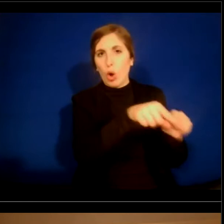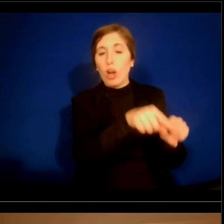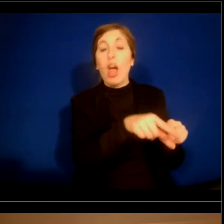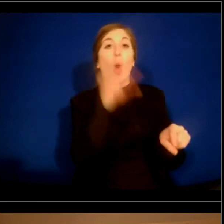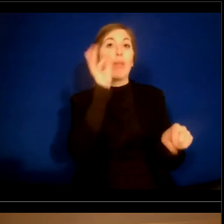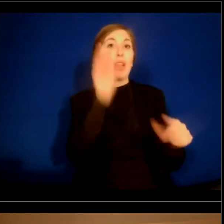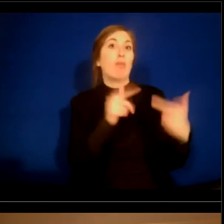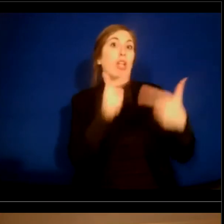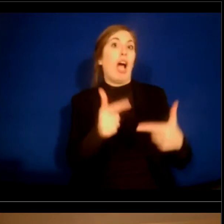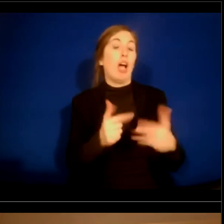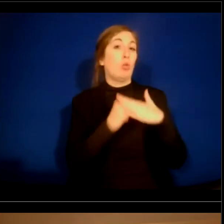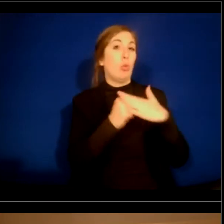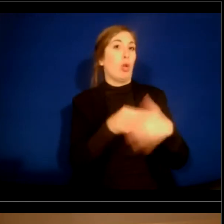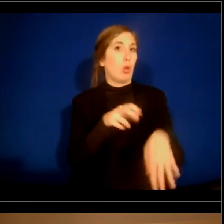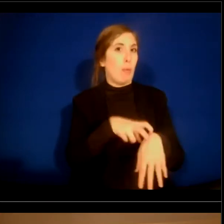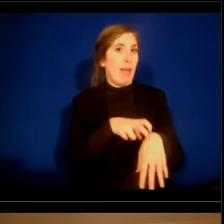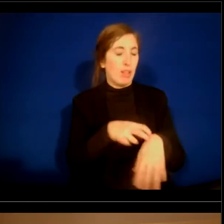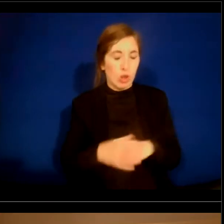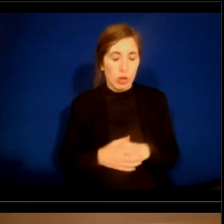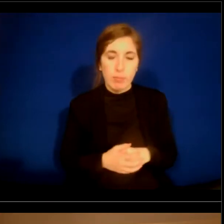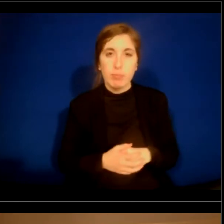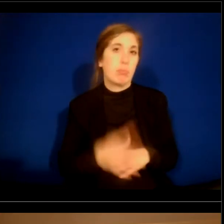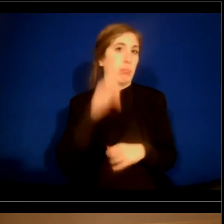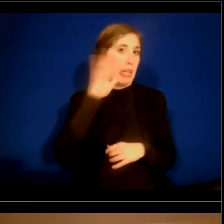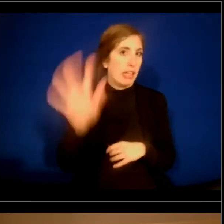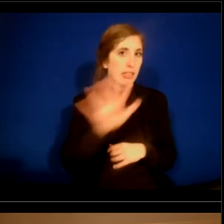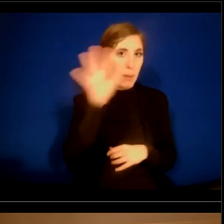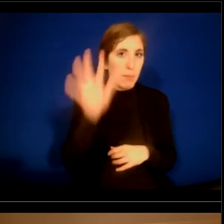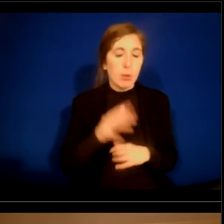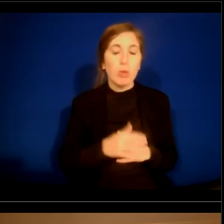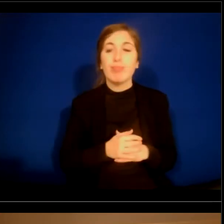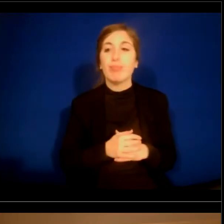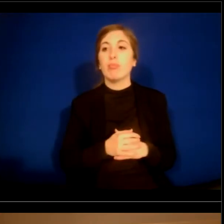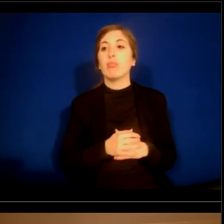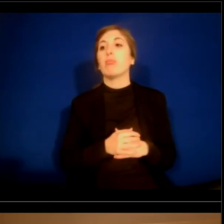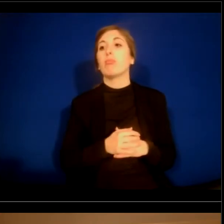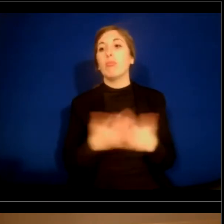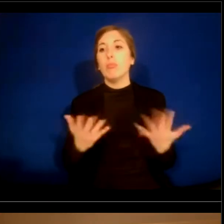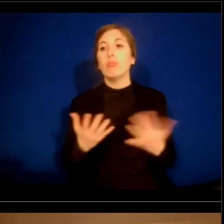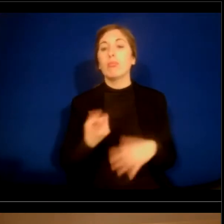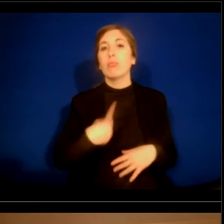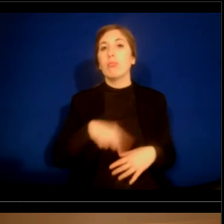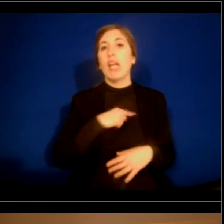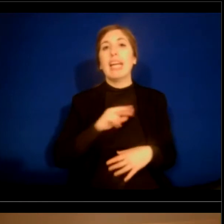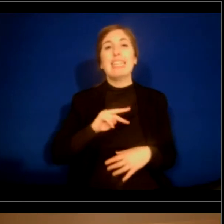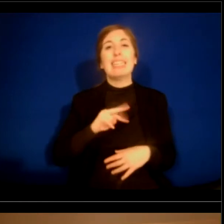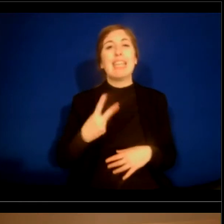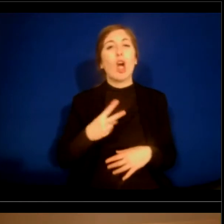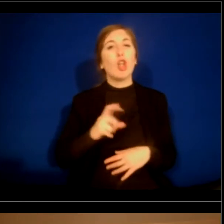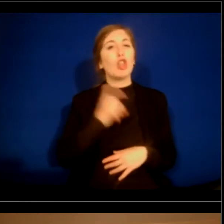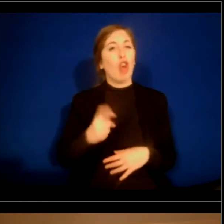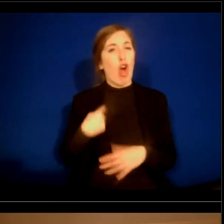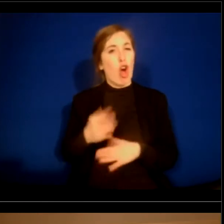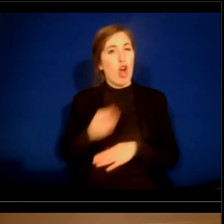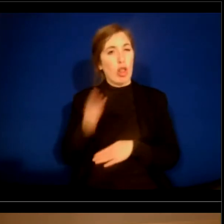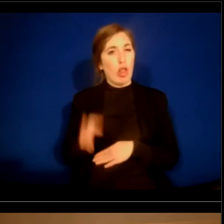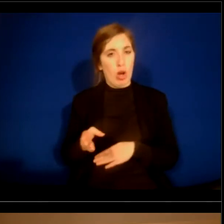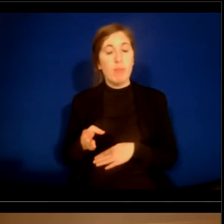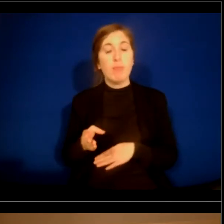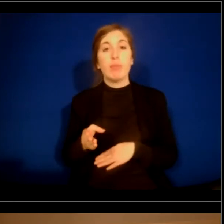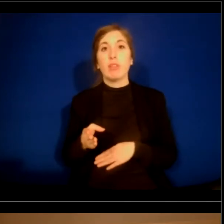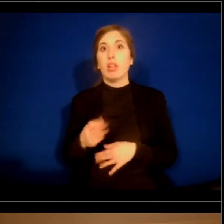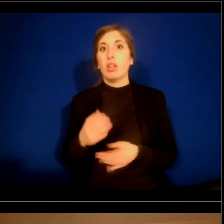Ad esempio, a noi il secondo giorno era proprio successo che